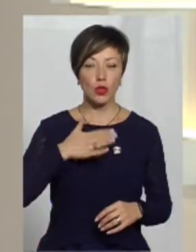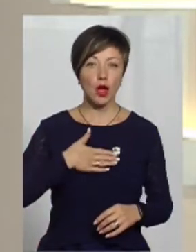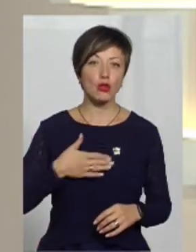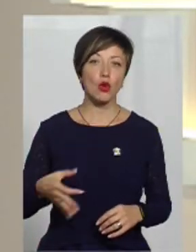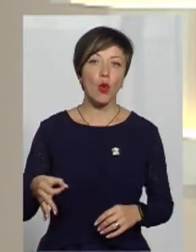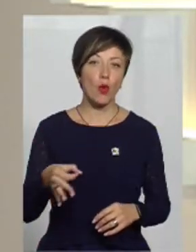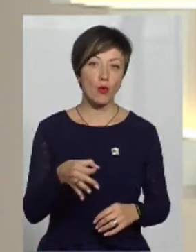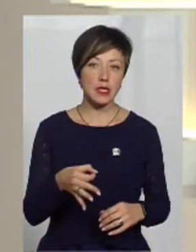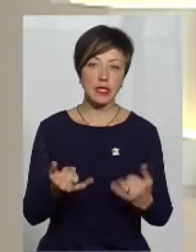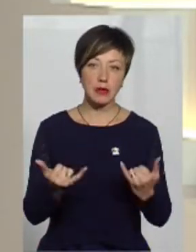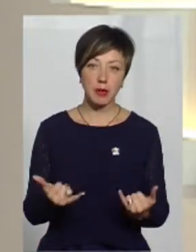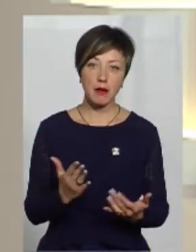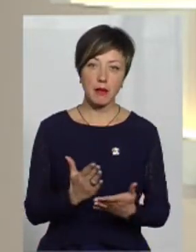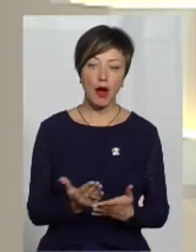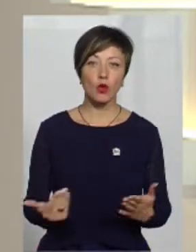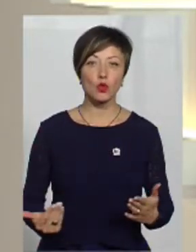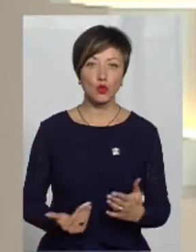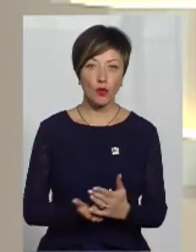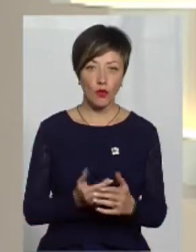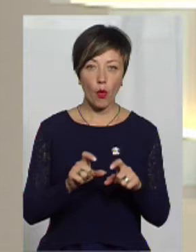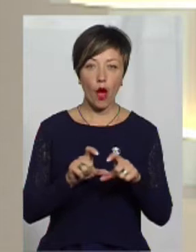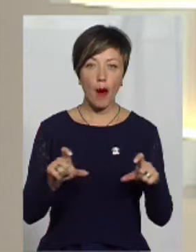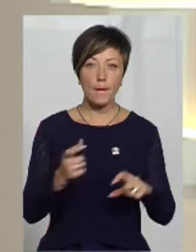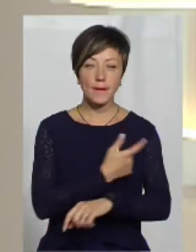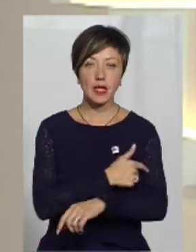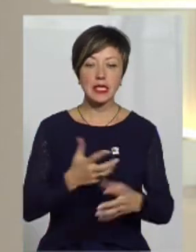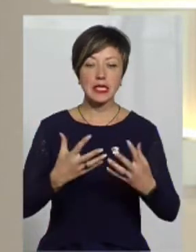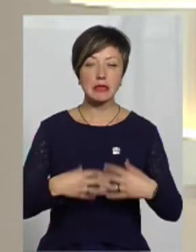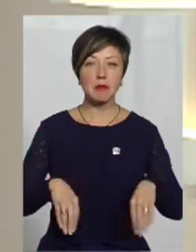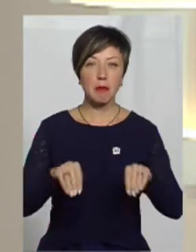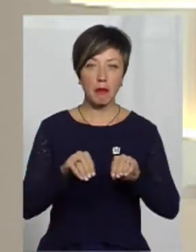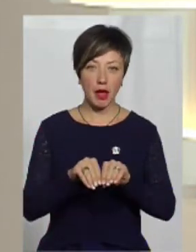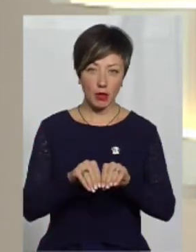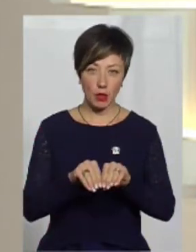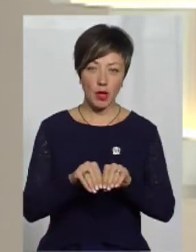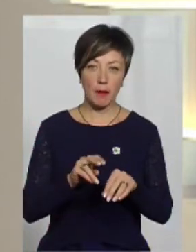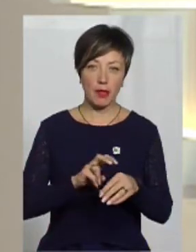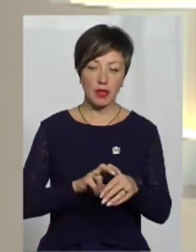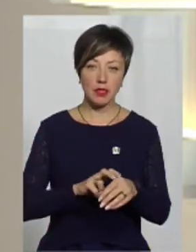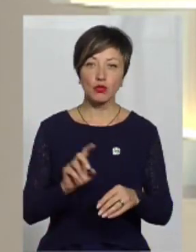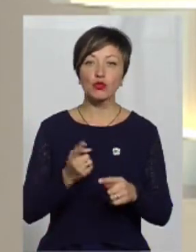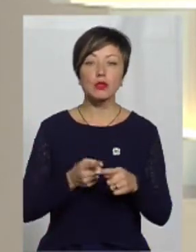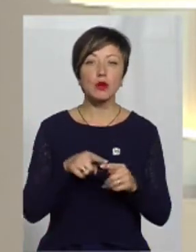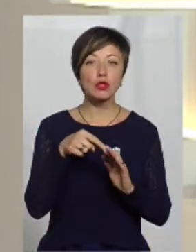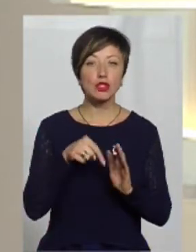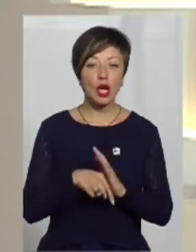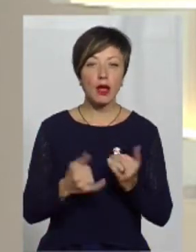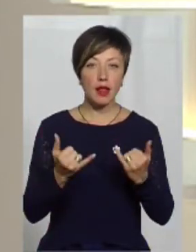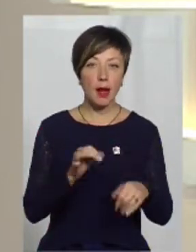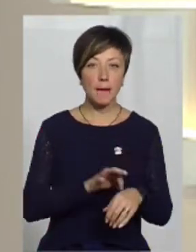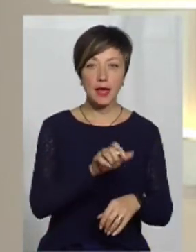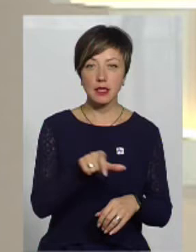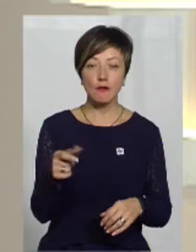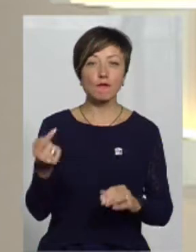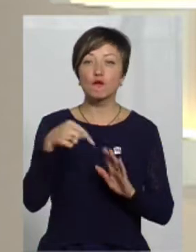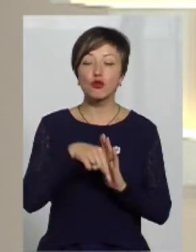області тепер мають нову амбулаторію сімейної медицини. Що це означає для пацієнтів? У